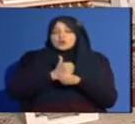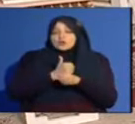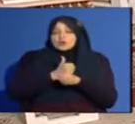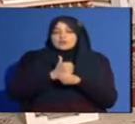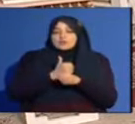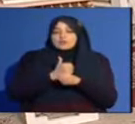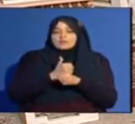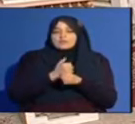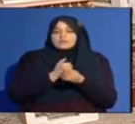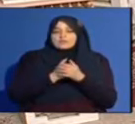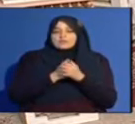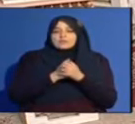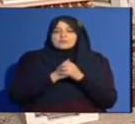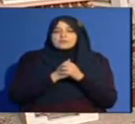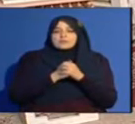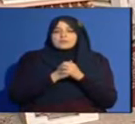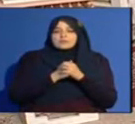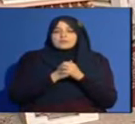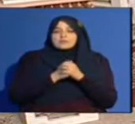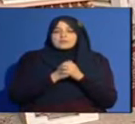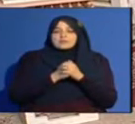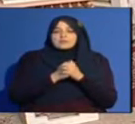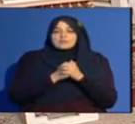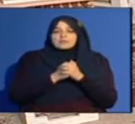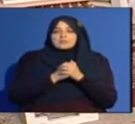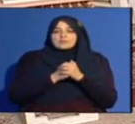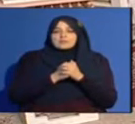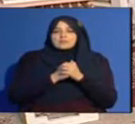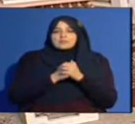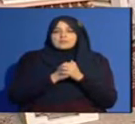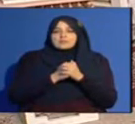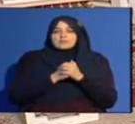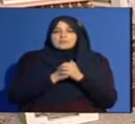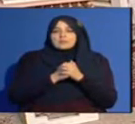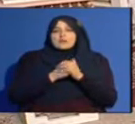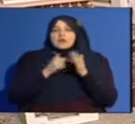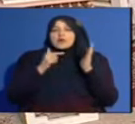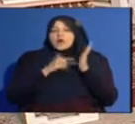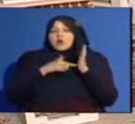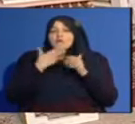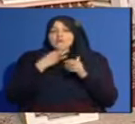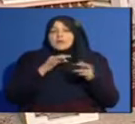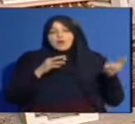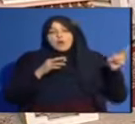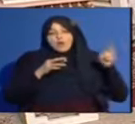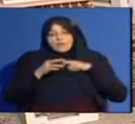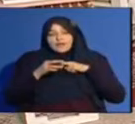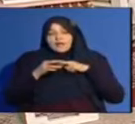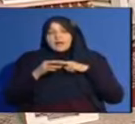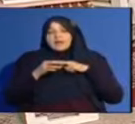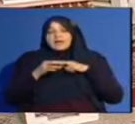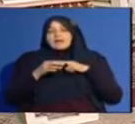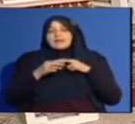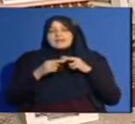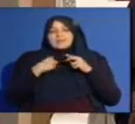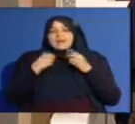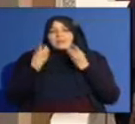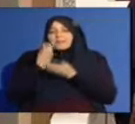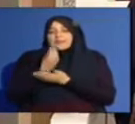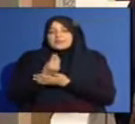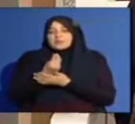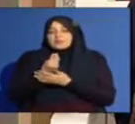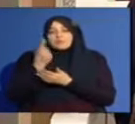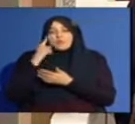كي تناقشنا على الدار جات كيما مات وجات كيما في الخطبة تاع اختها، نهار اللي تناقشنا على الدار قالت لي خرجي من الدار